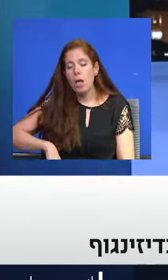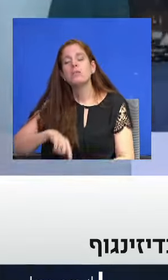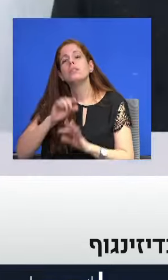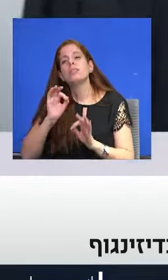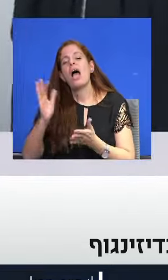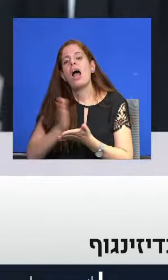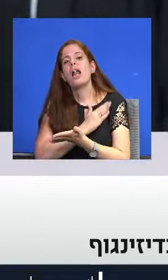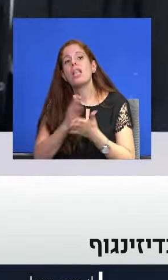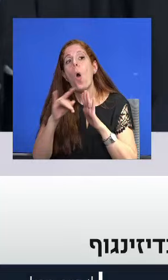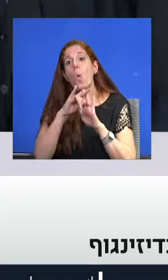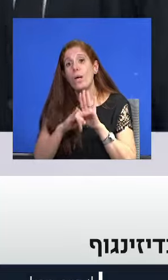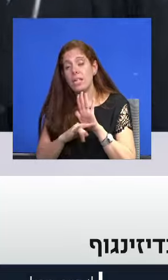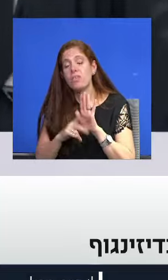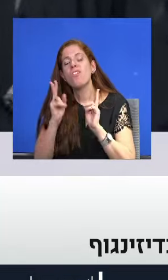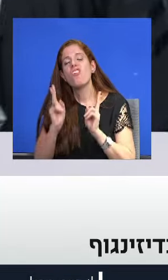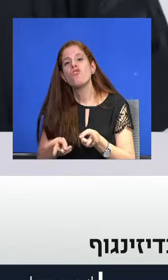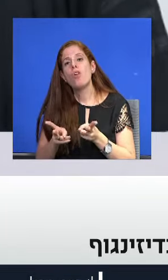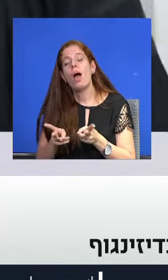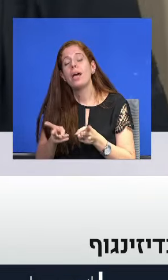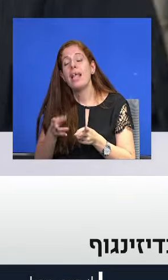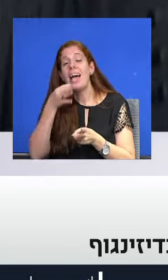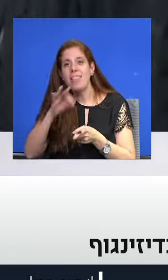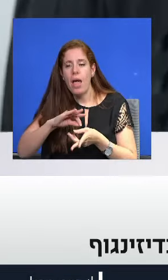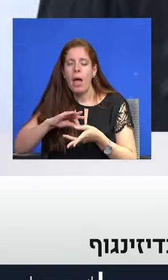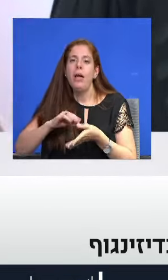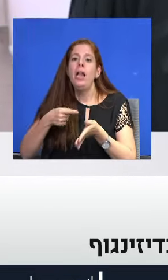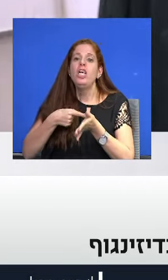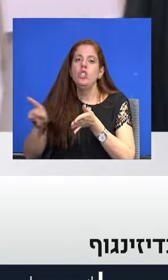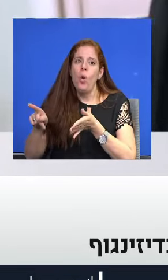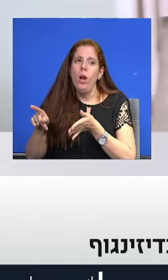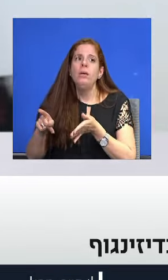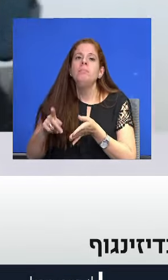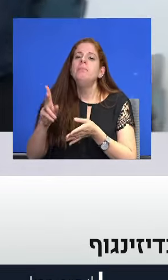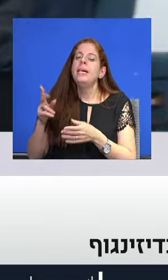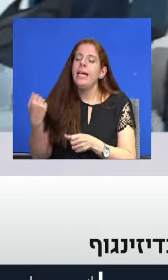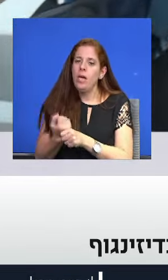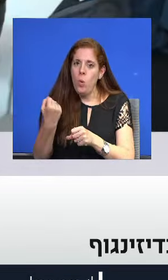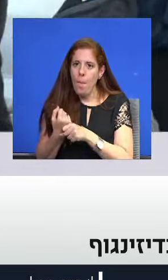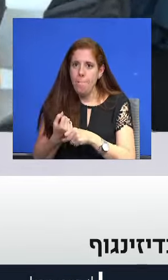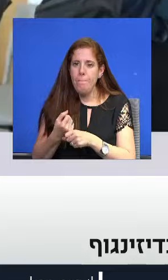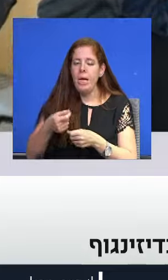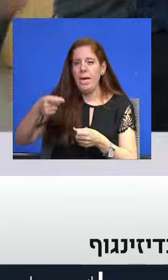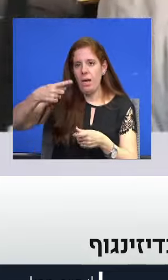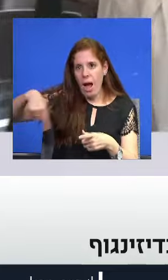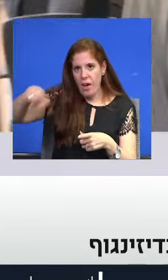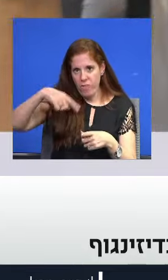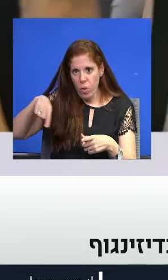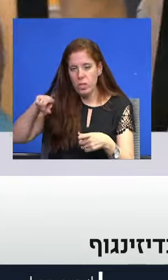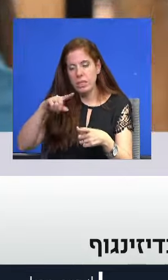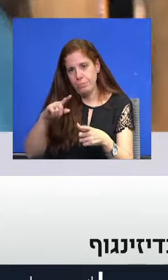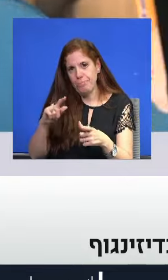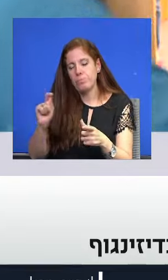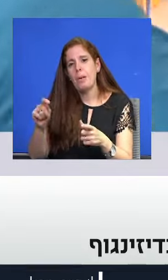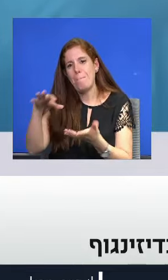חוקית, ואפשר לשלול את ההיתר מראש יהודי לקיום הקפות שניות בשמחת תורה, בכיכר דיזינגוף. בראש יהודי כבר